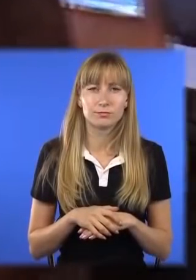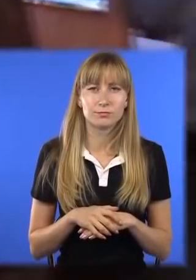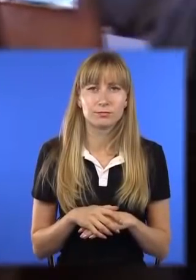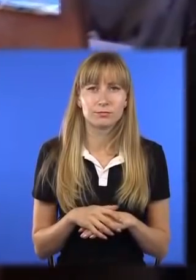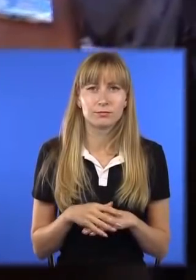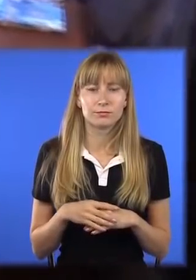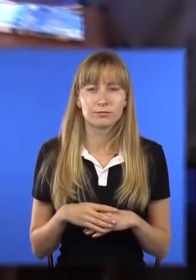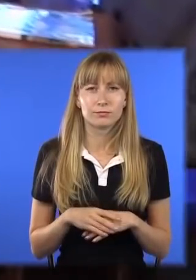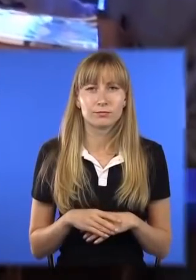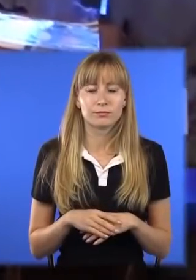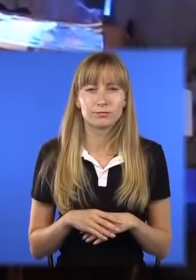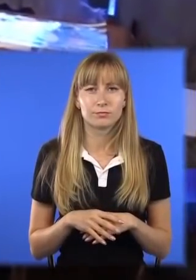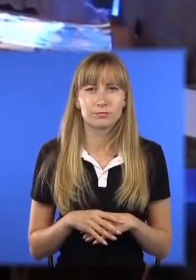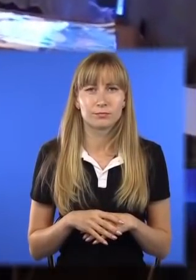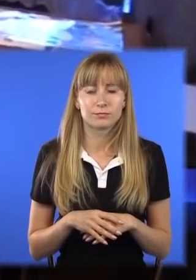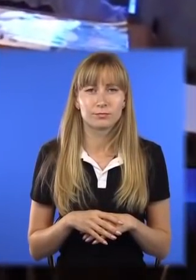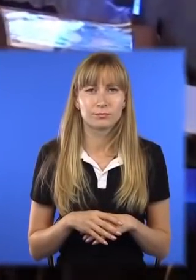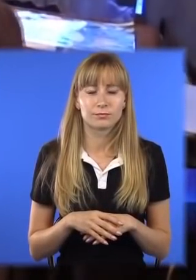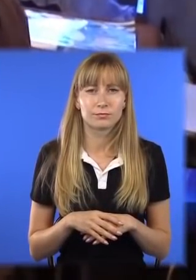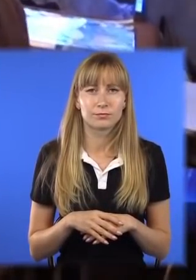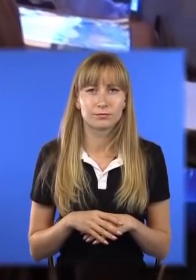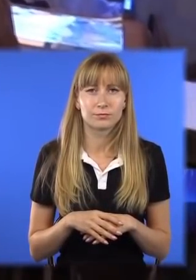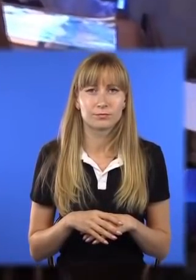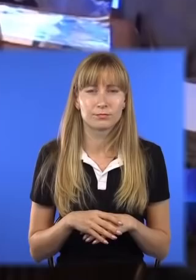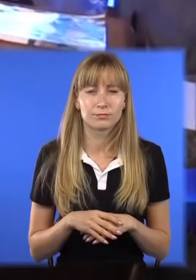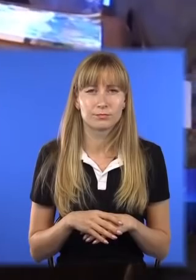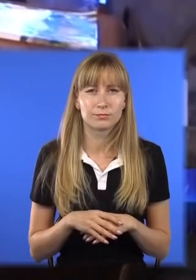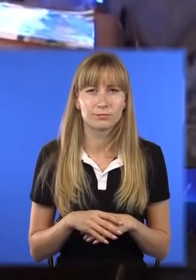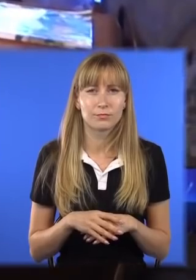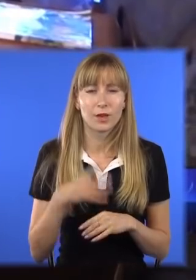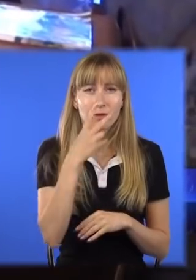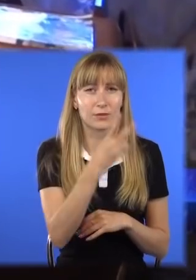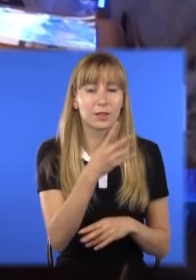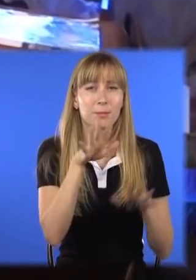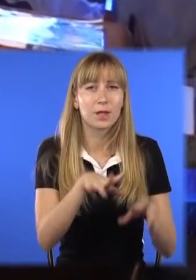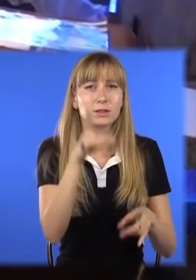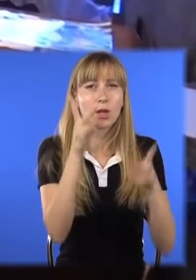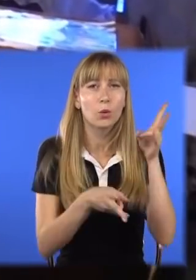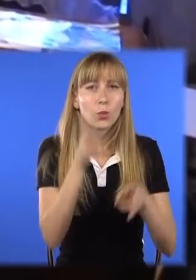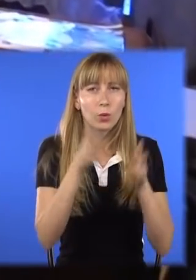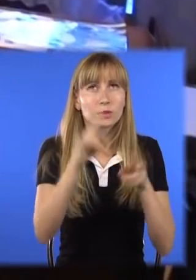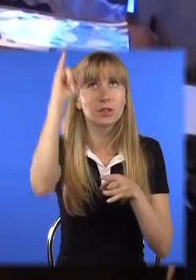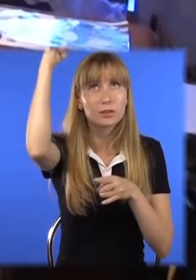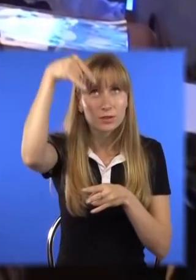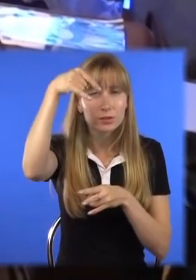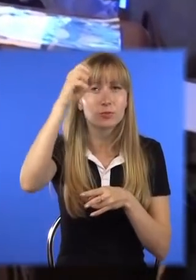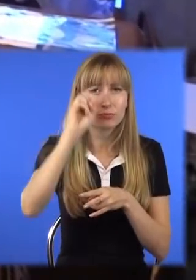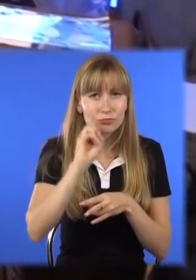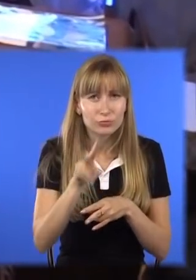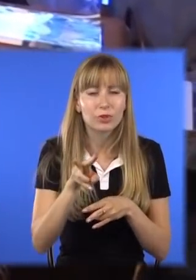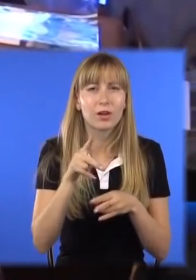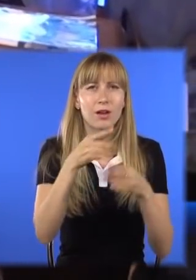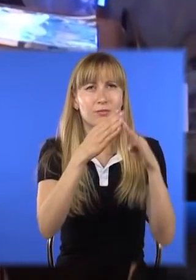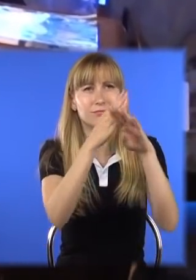З кухні починає вже до сали. Ото ж там видно на кухні дірка, там шихвір,